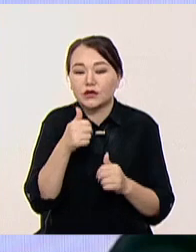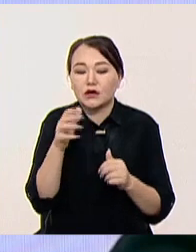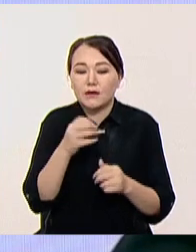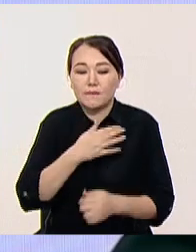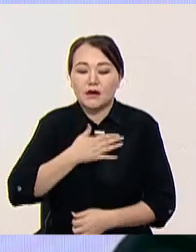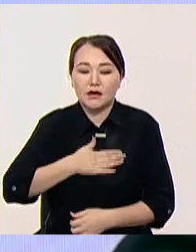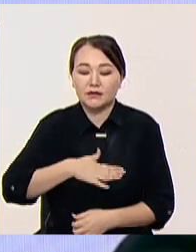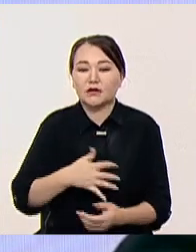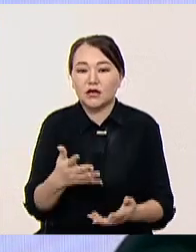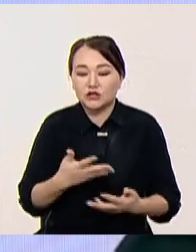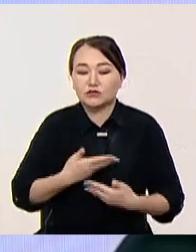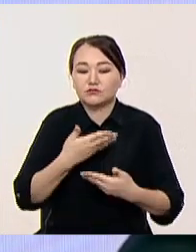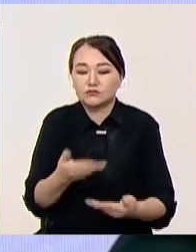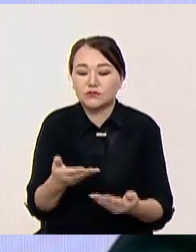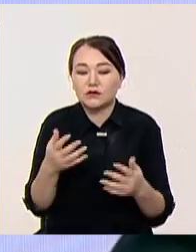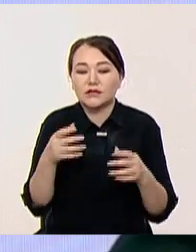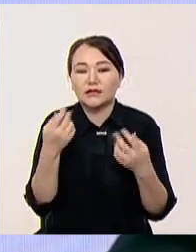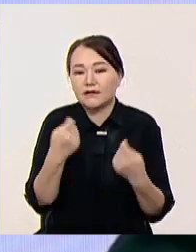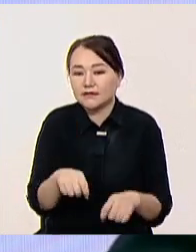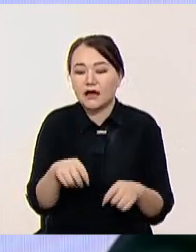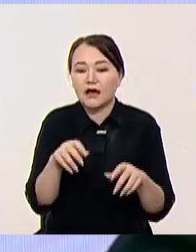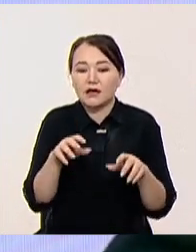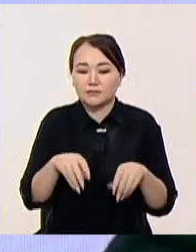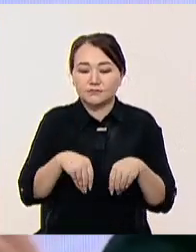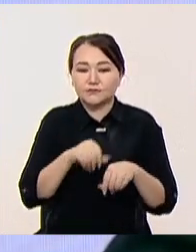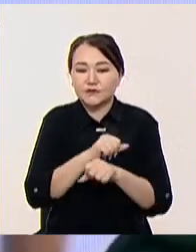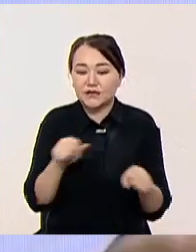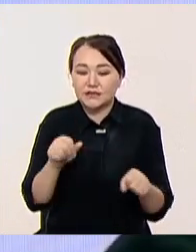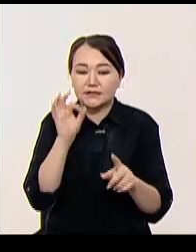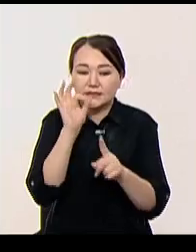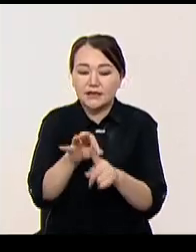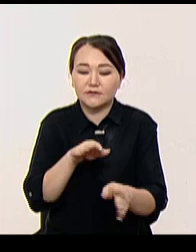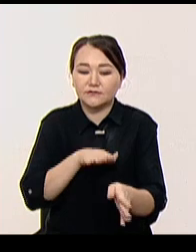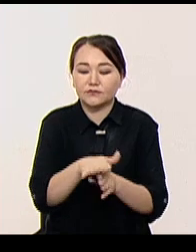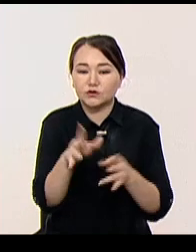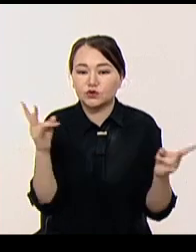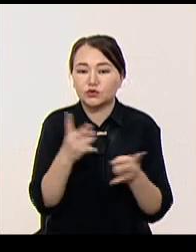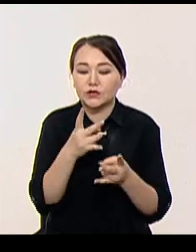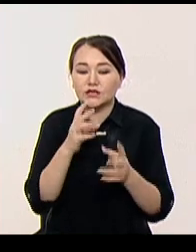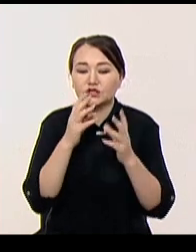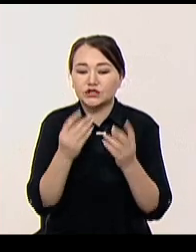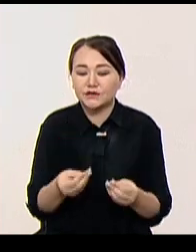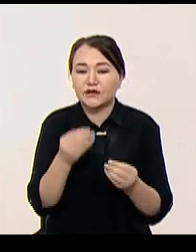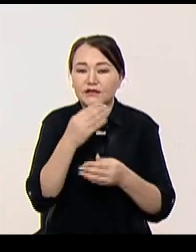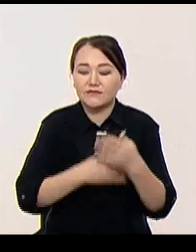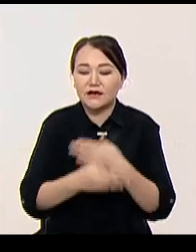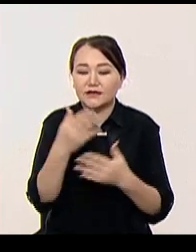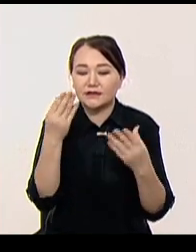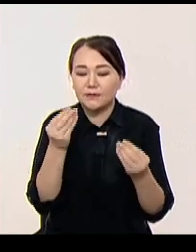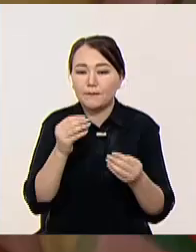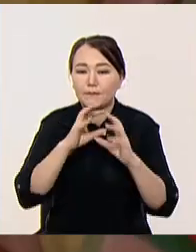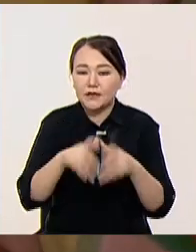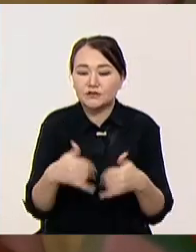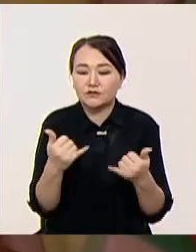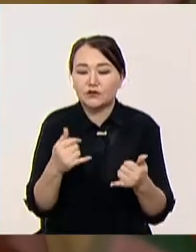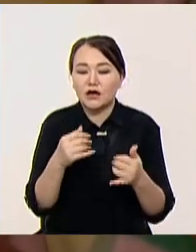приятно, конечно. Нельзя опускать руки никогда, надо идти к своей цели. В честь Международного дня инвалидов, который мир отмечает